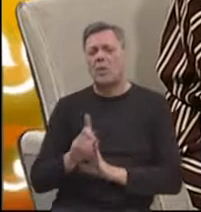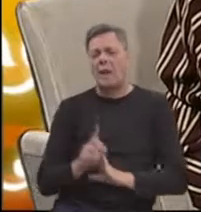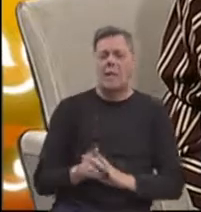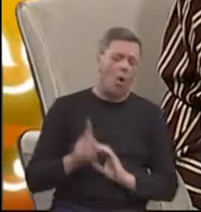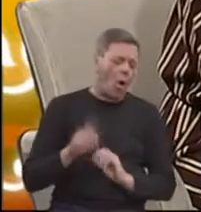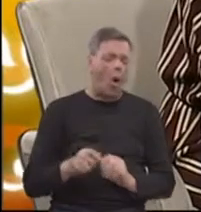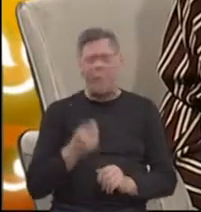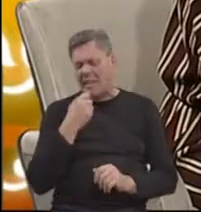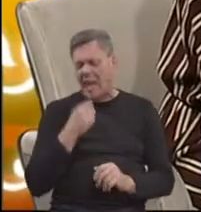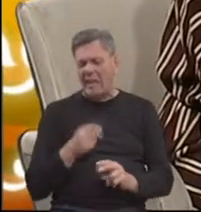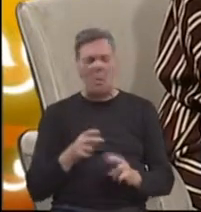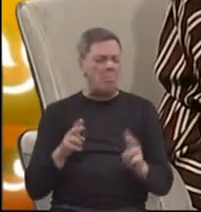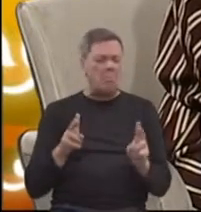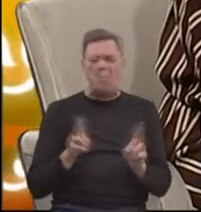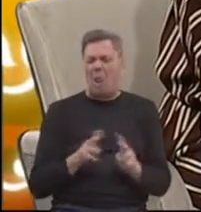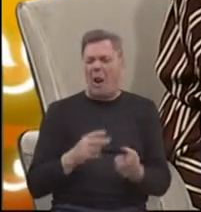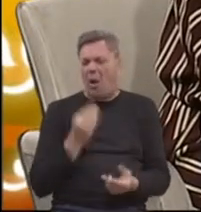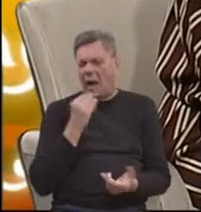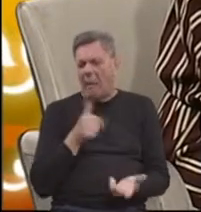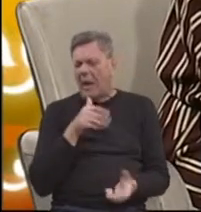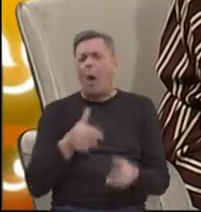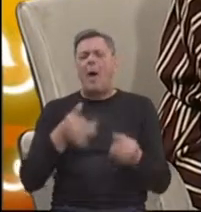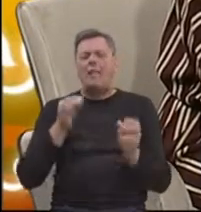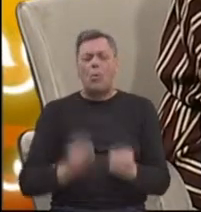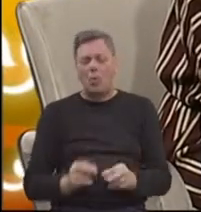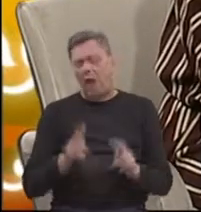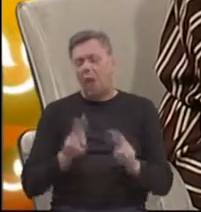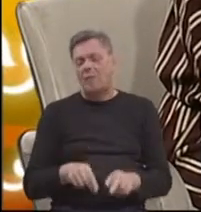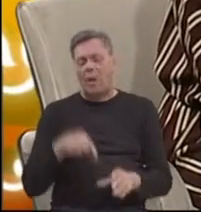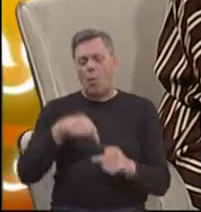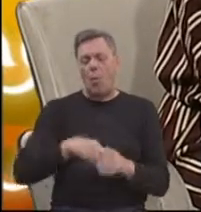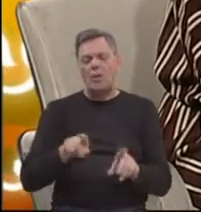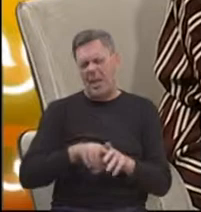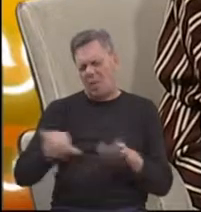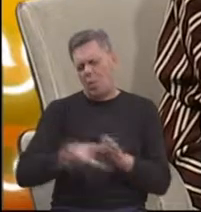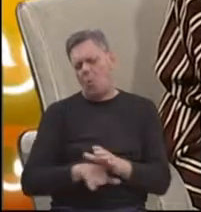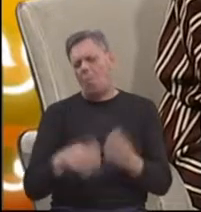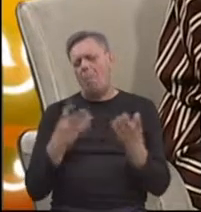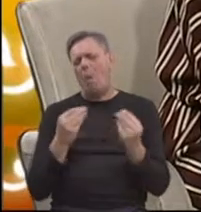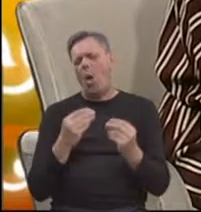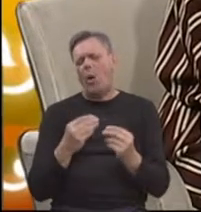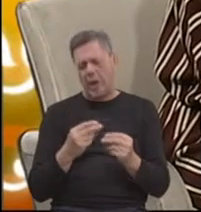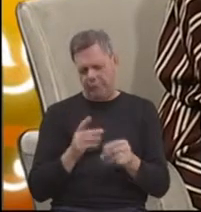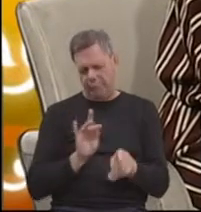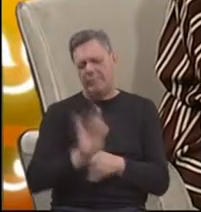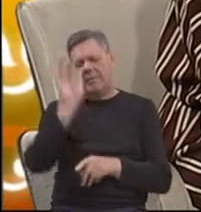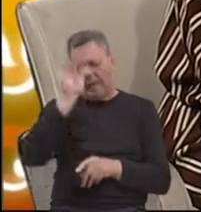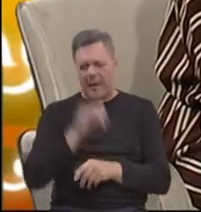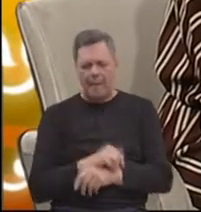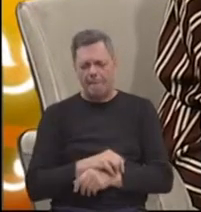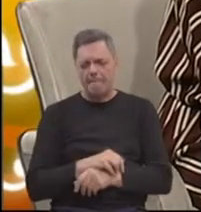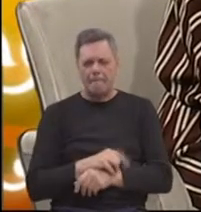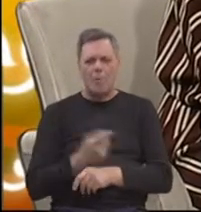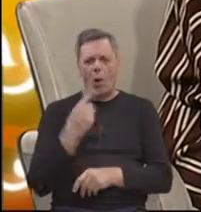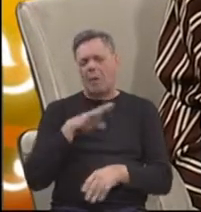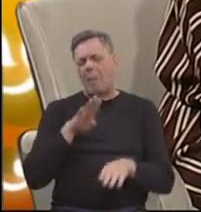jedemo užasno malu skupinu namirnica koja je kao najsigurnija, a u stvari i u njoj se kriju mnoge zamke od